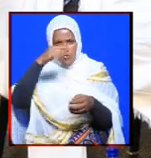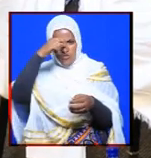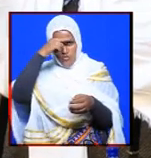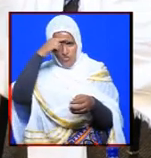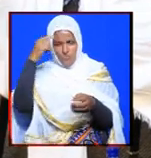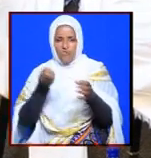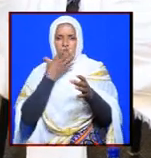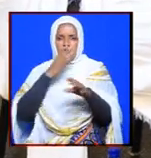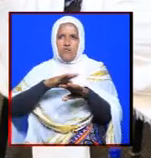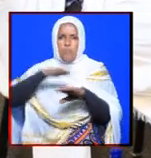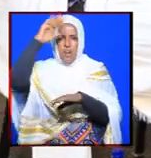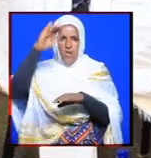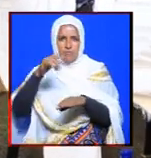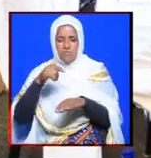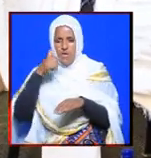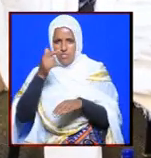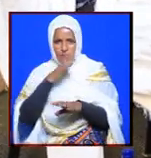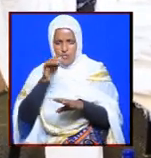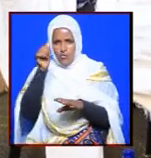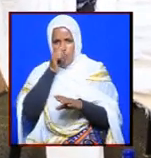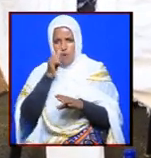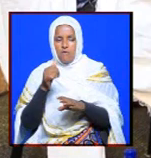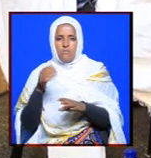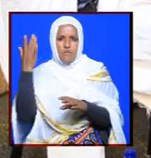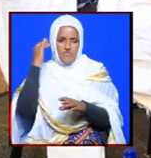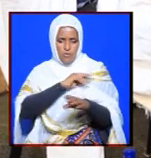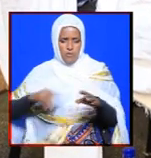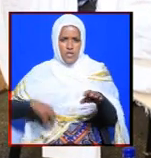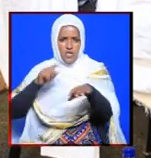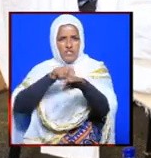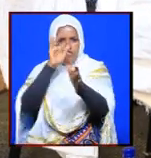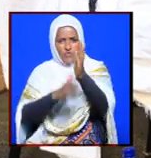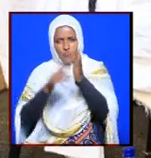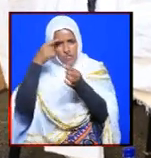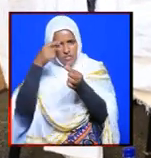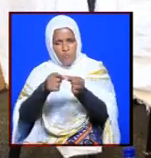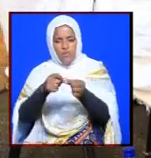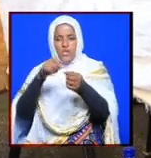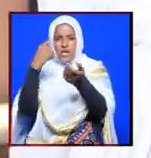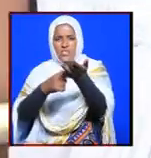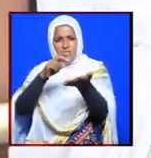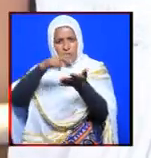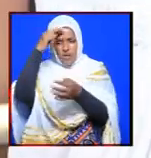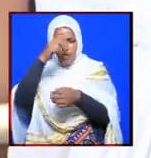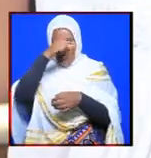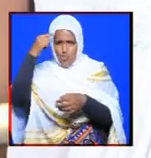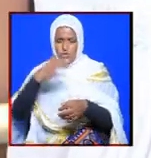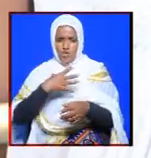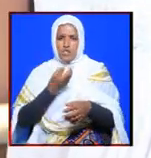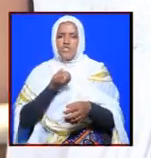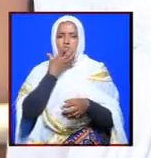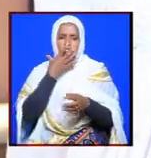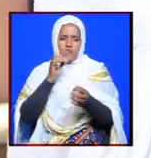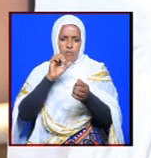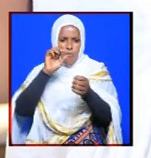ነው የበላይ ነው የሚለውንም የምታፈርሰው ኢትዮጵያ ናት። በአድዋ ላይ የተፈጸመውን የምናስቀው ነው። ከዚህ የተነሳ እንግዲህ ለካ ጥቁር